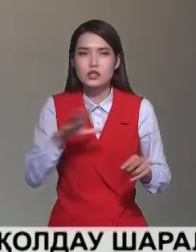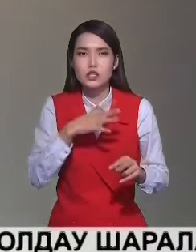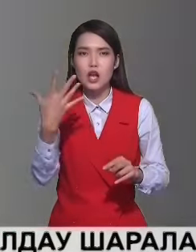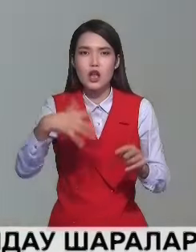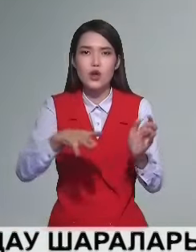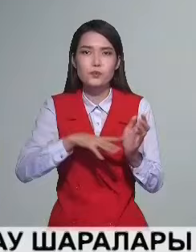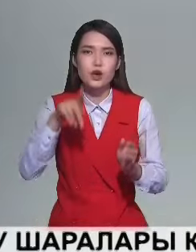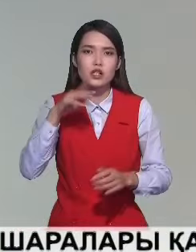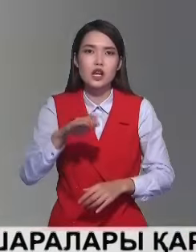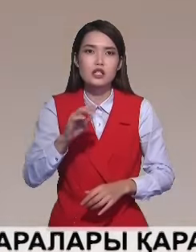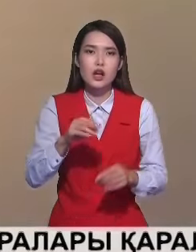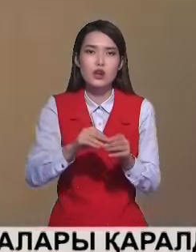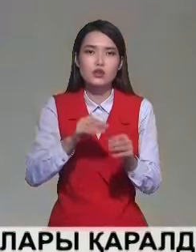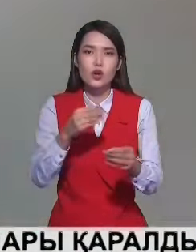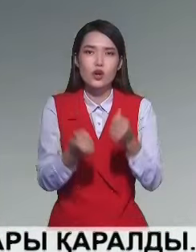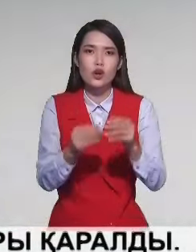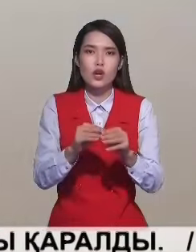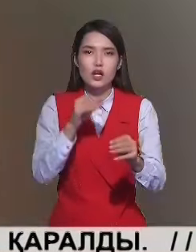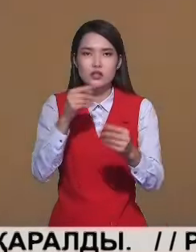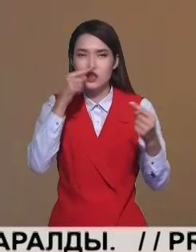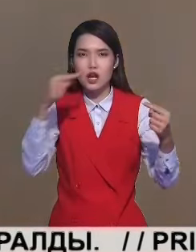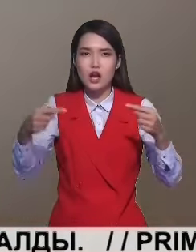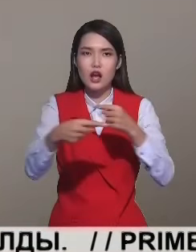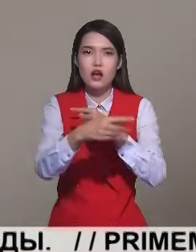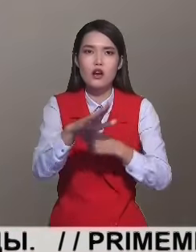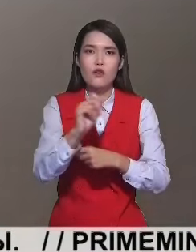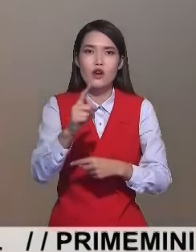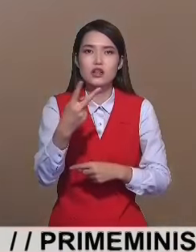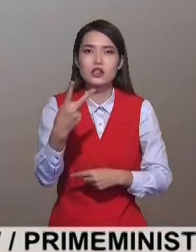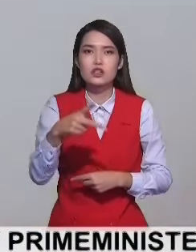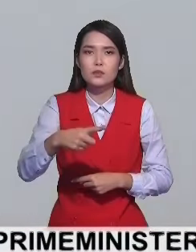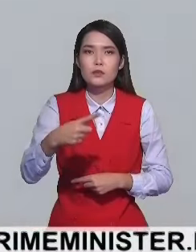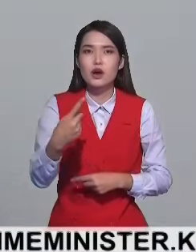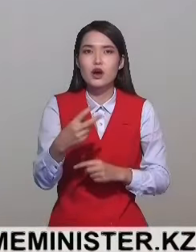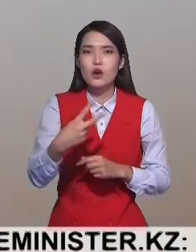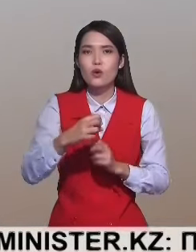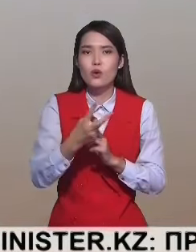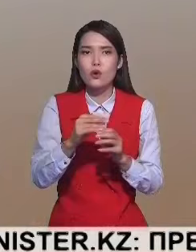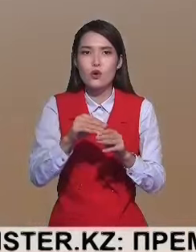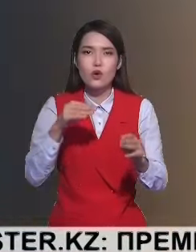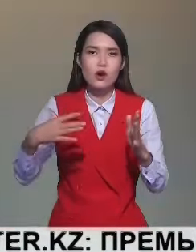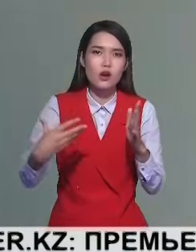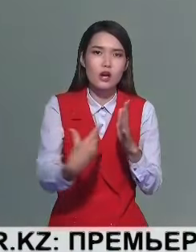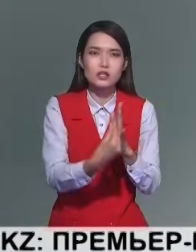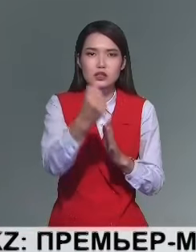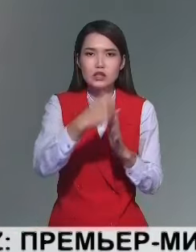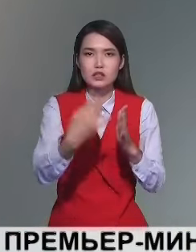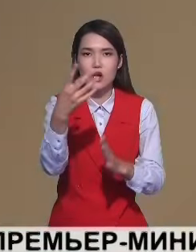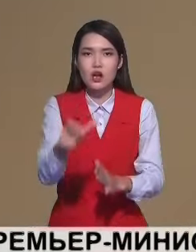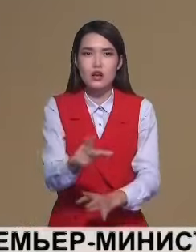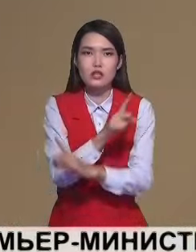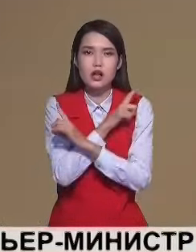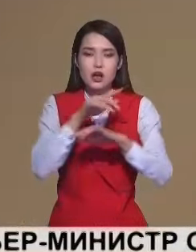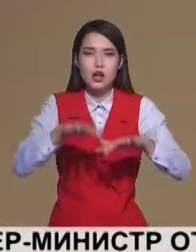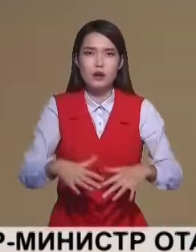59 жастағы тың көлігінің жүргізушісі қарсы бағытқа шығып, ВАЗ-2112 көлігімен соқтығысқан. Соның салдарынан 4 адам оқиға